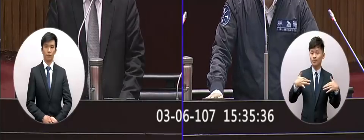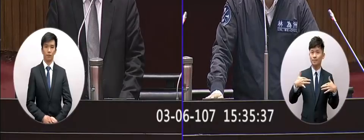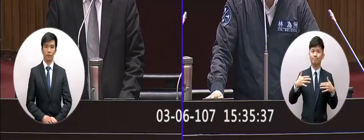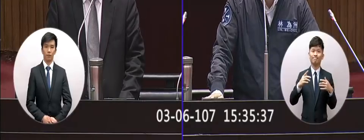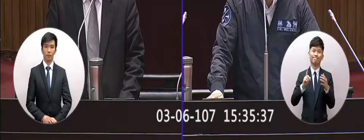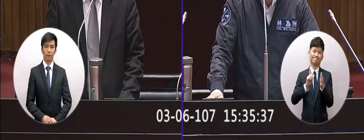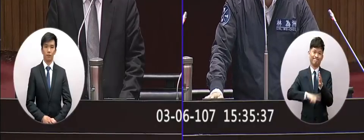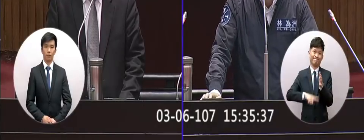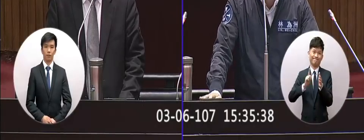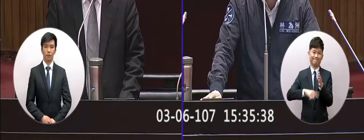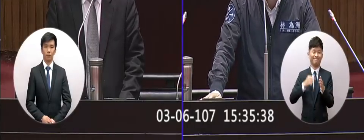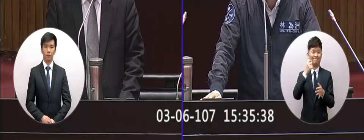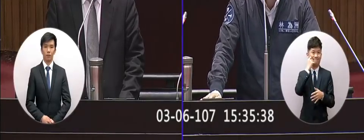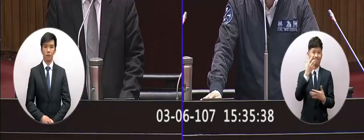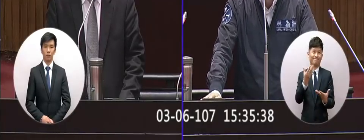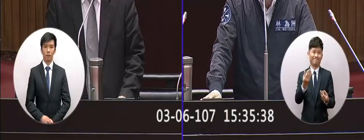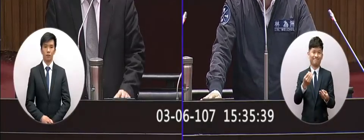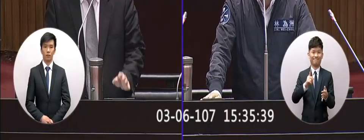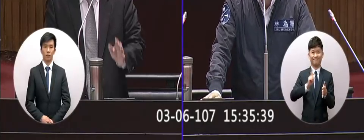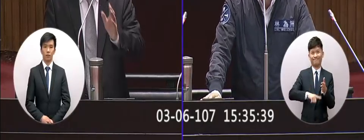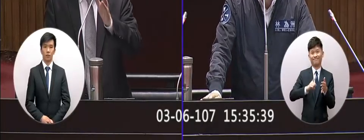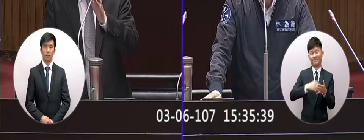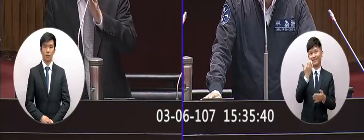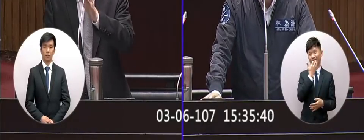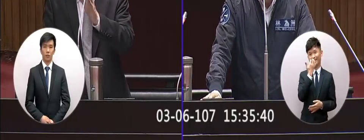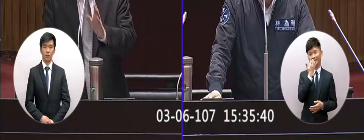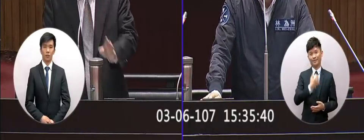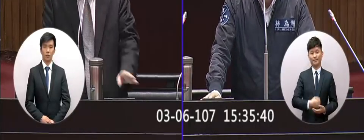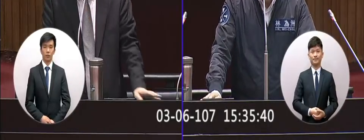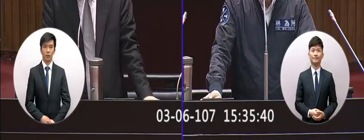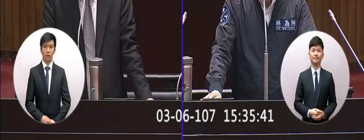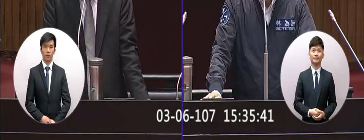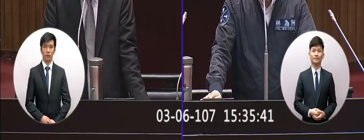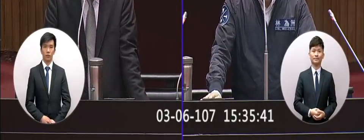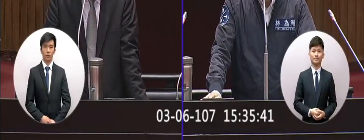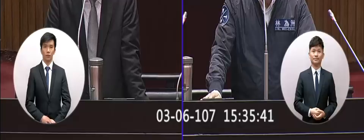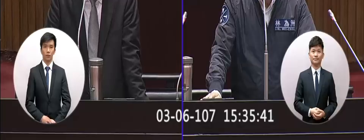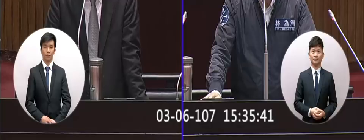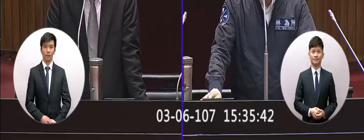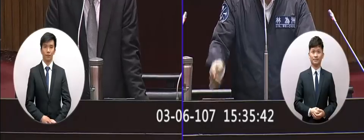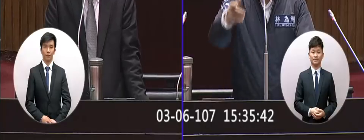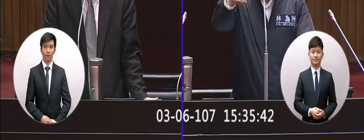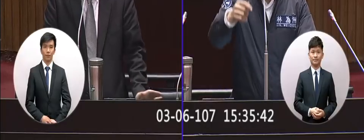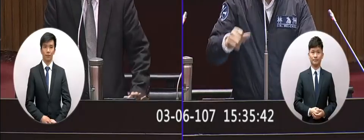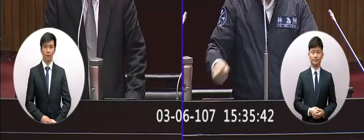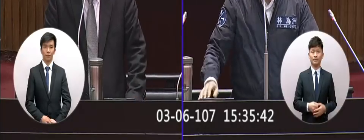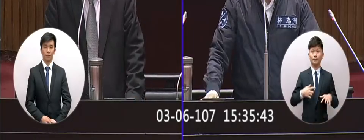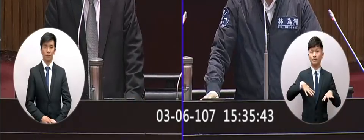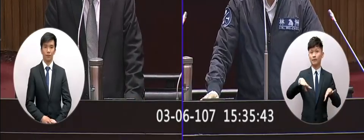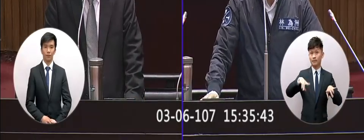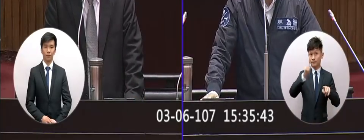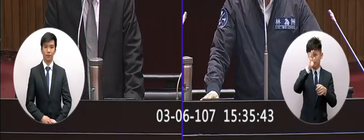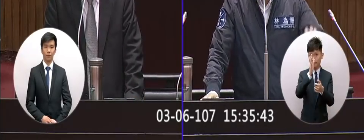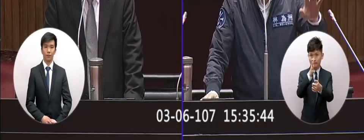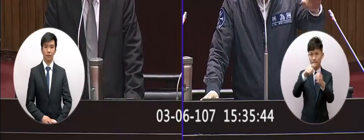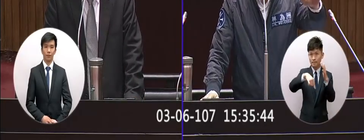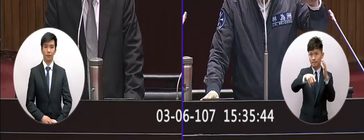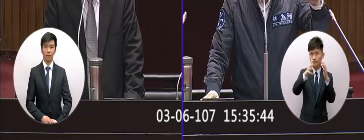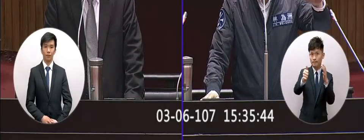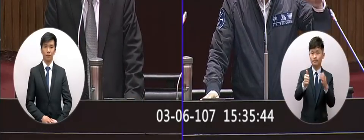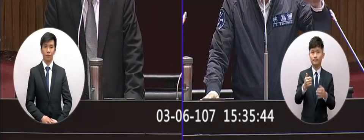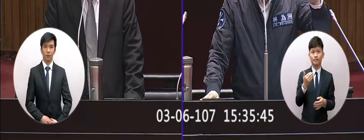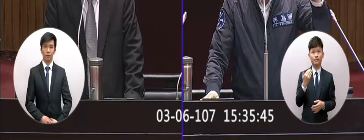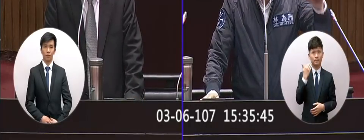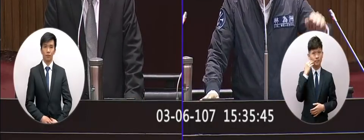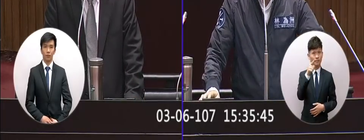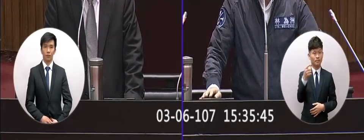简单呐，简单的了。好，那个我先请教院长，当你